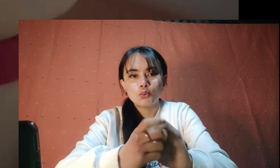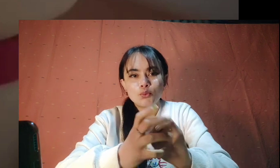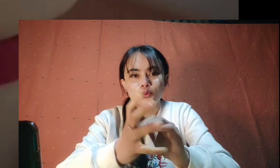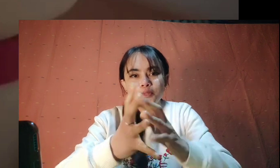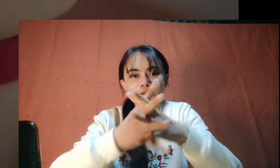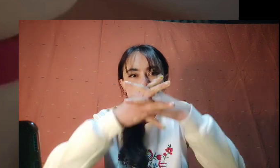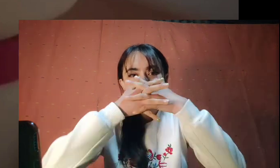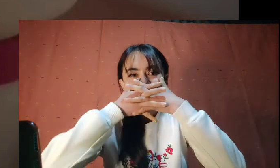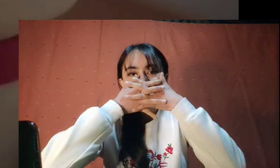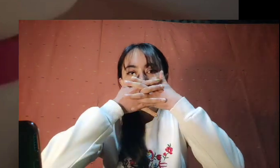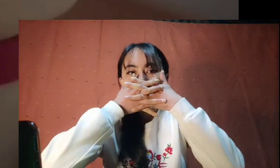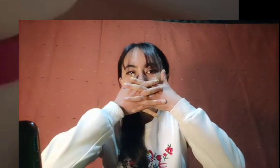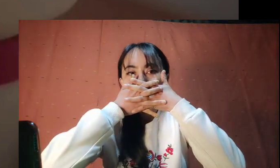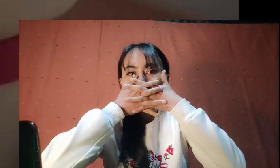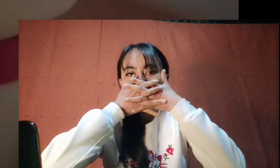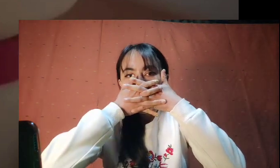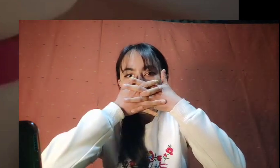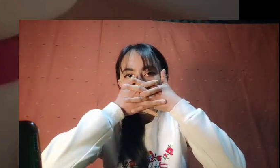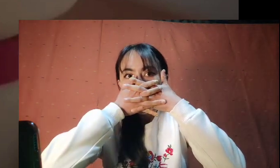No, no, no, oh my God.